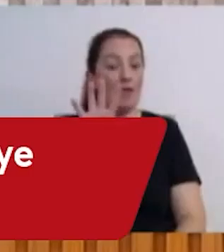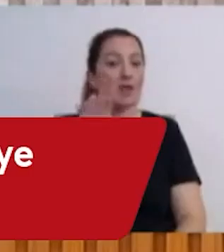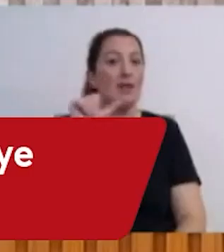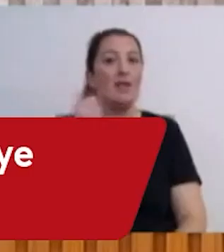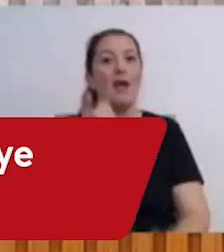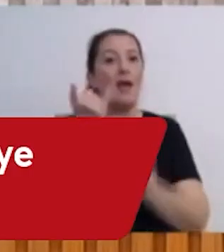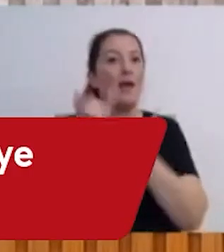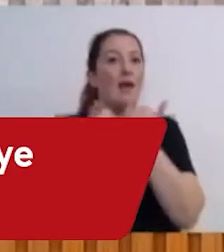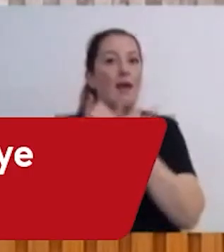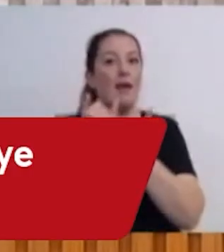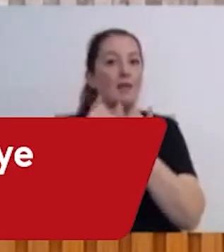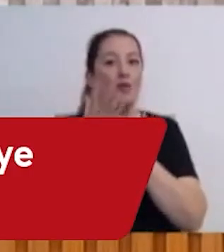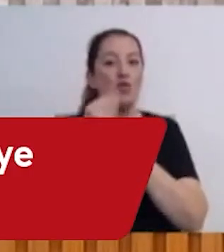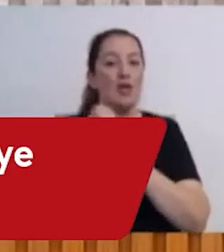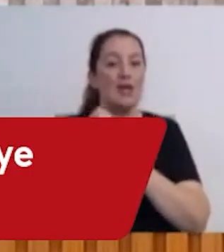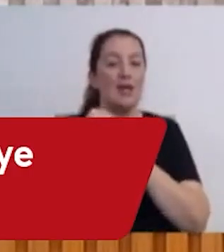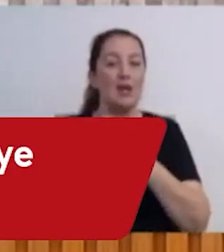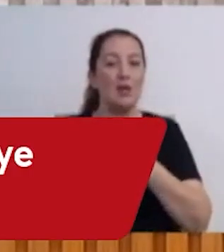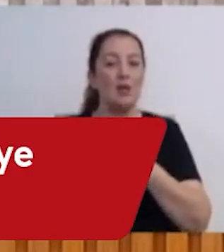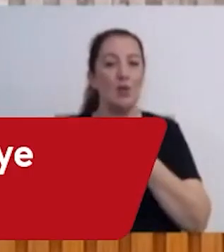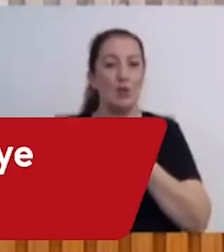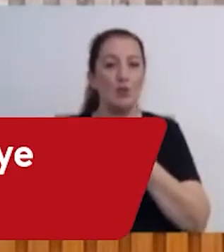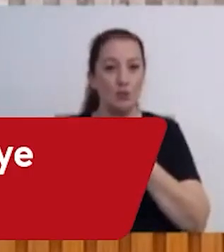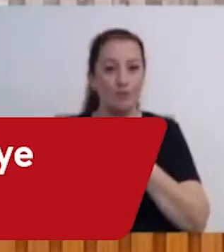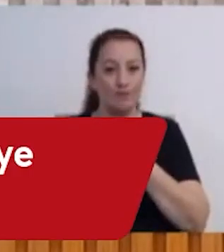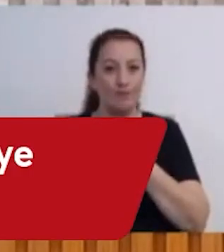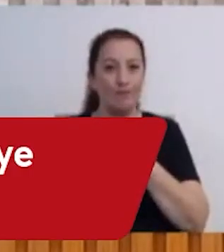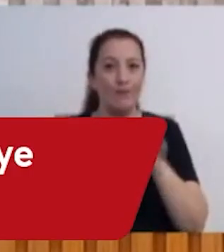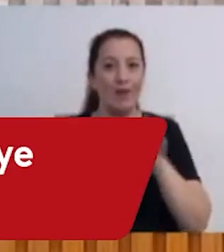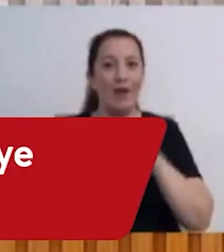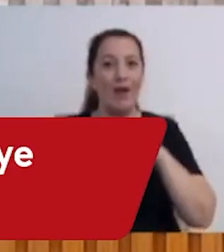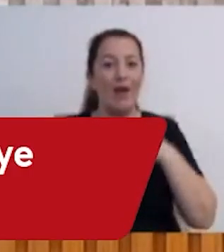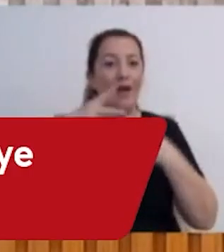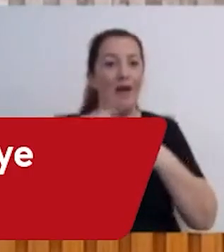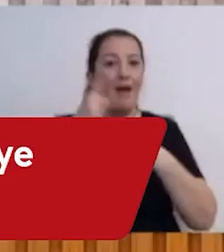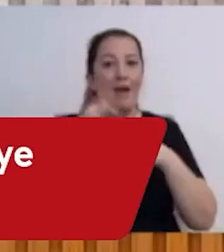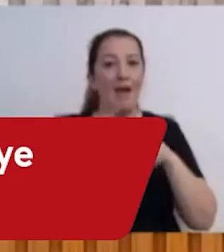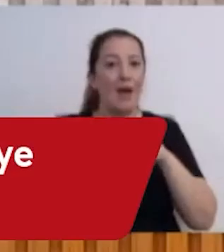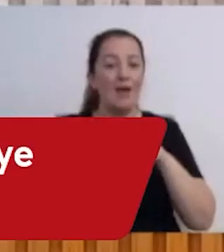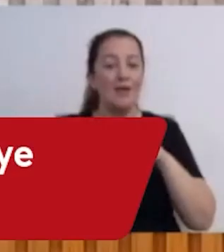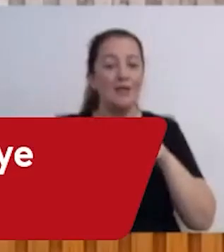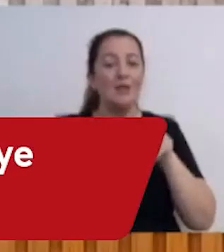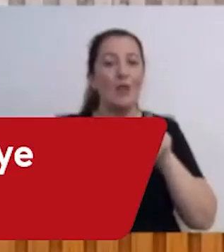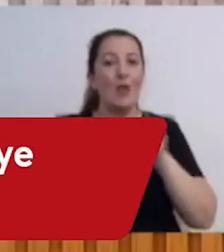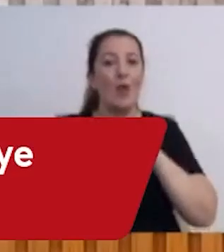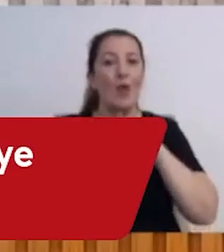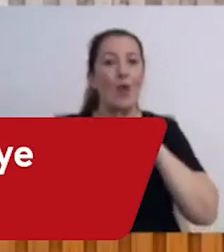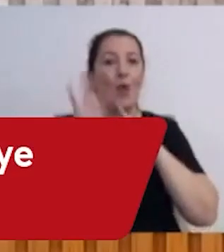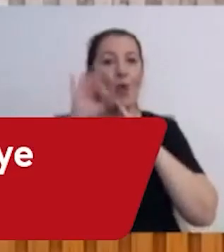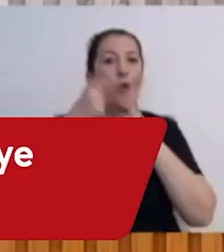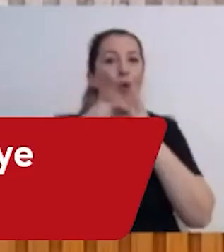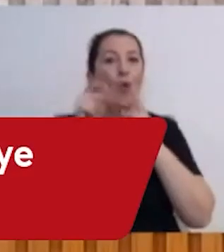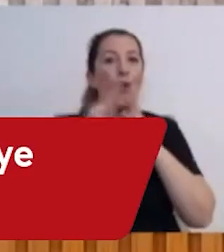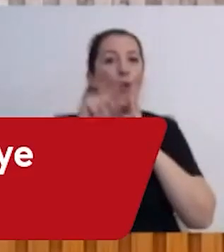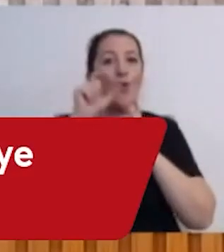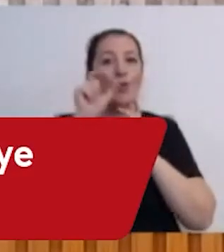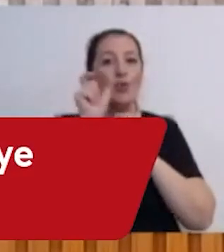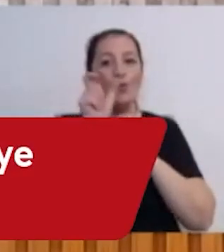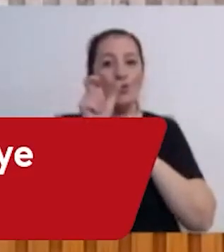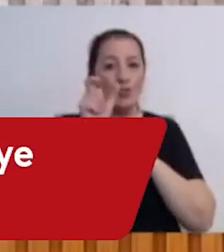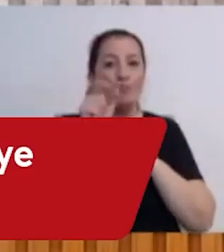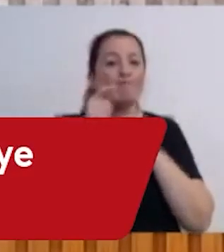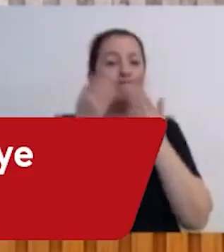değerli kardeşim, çok yakın bir dostluğumuz vardı, Kazım Koyuncu. Onu da Beylikdüzü Meclisi'nden